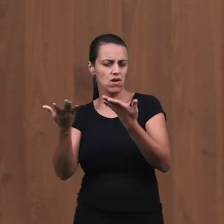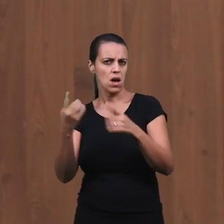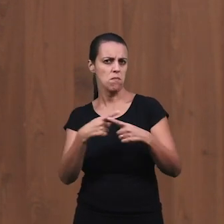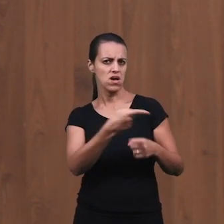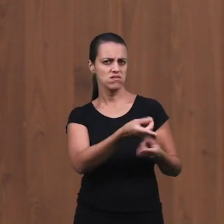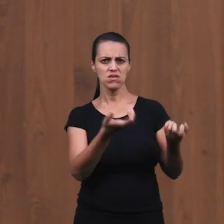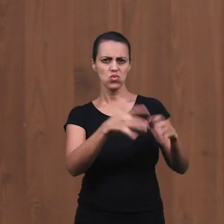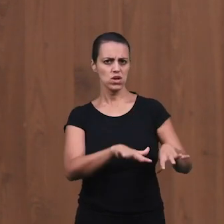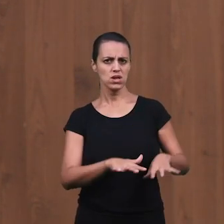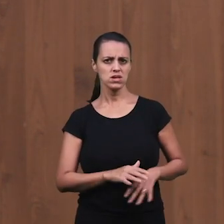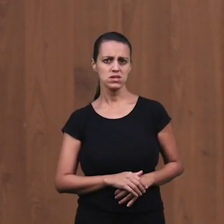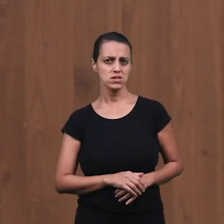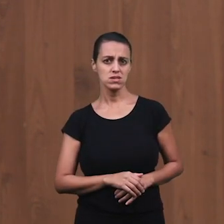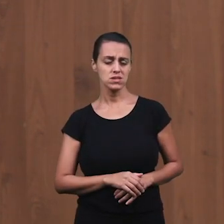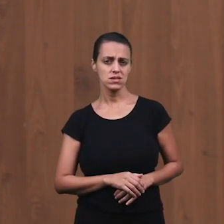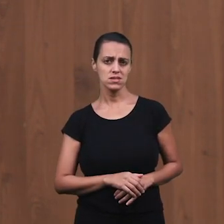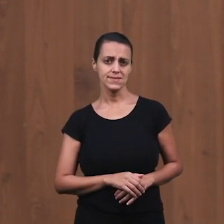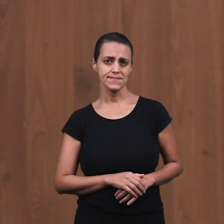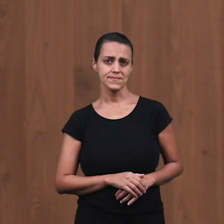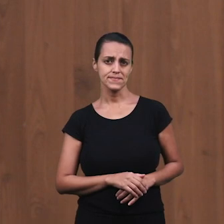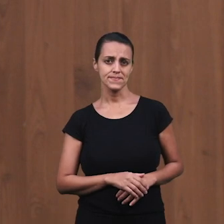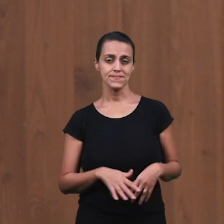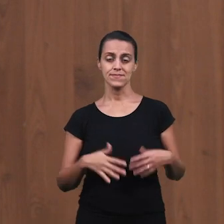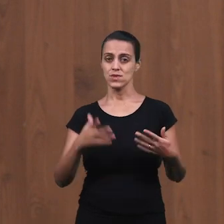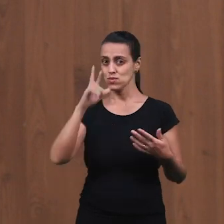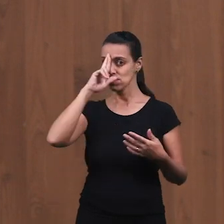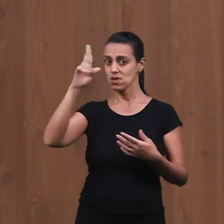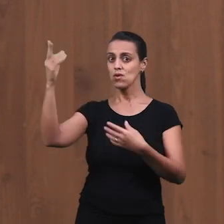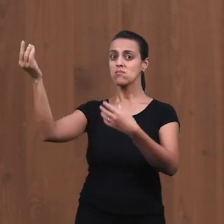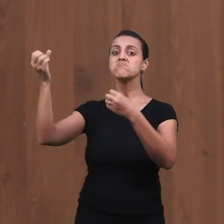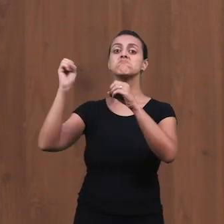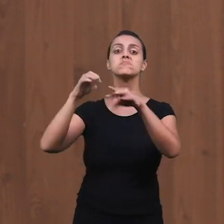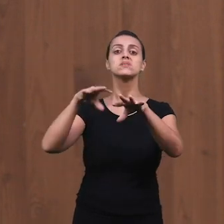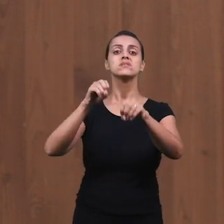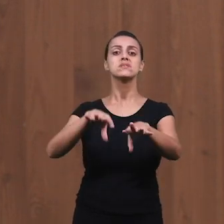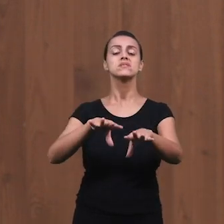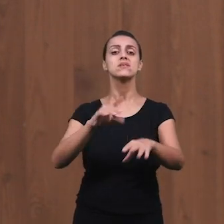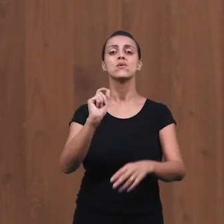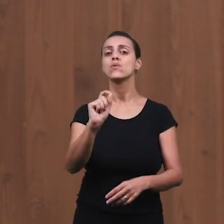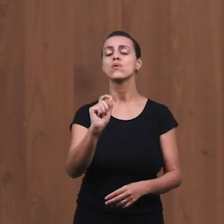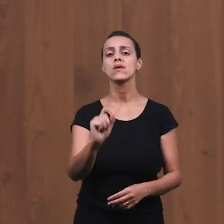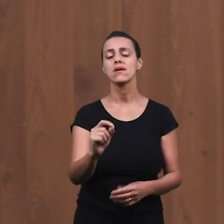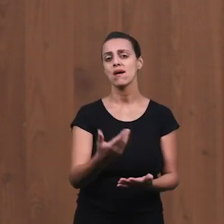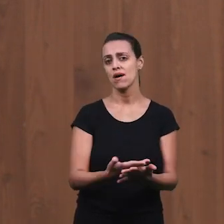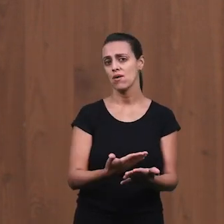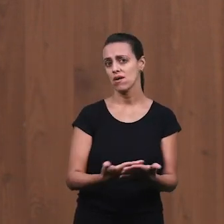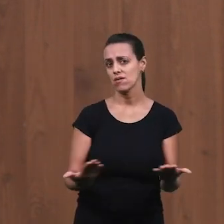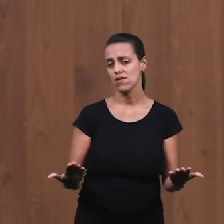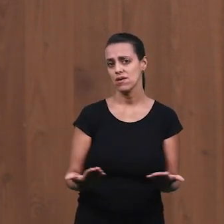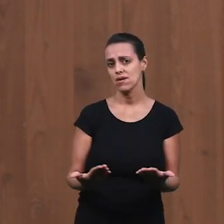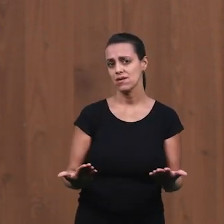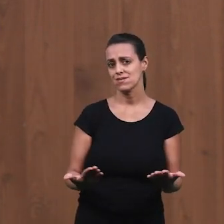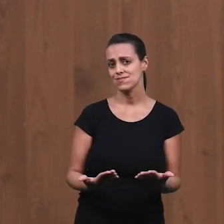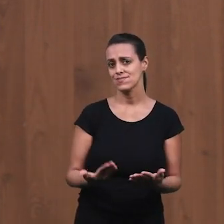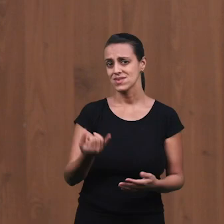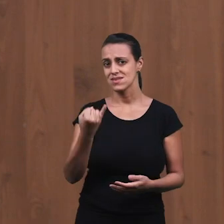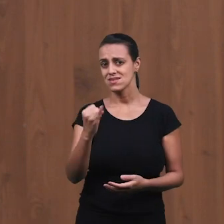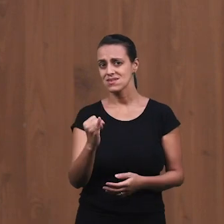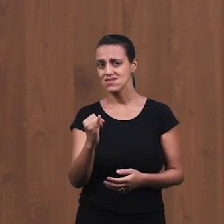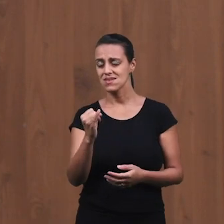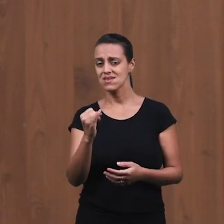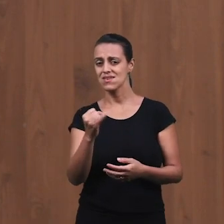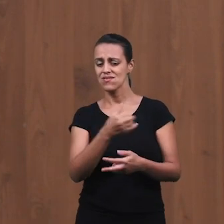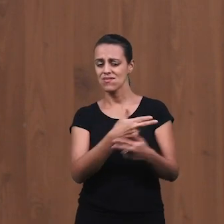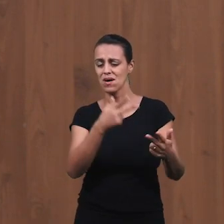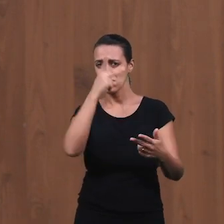Caïn n'a pas voulu faire cela. Et qu'est-ce que le Seigneur veut nous enseigner avec cette étude? Que même